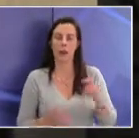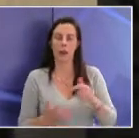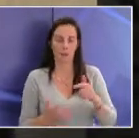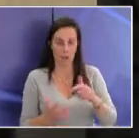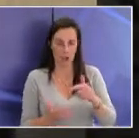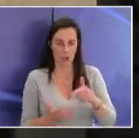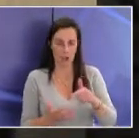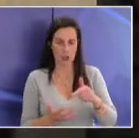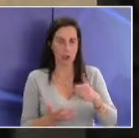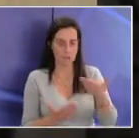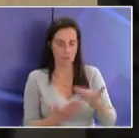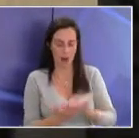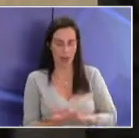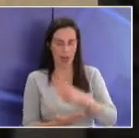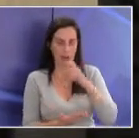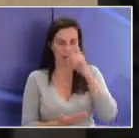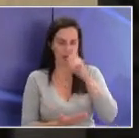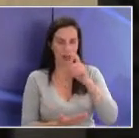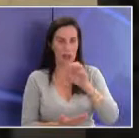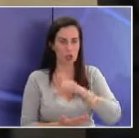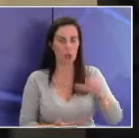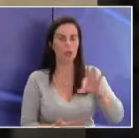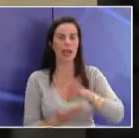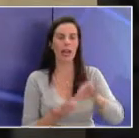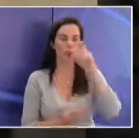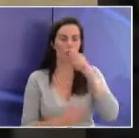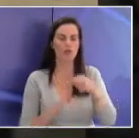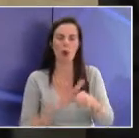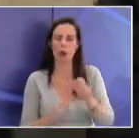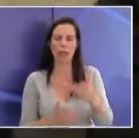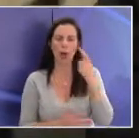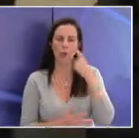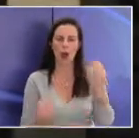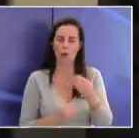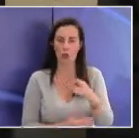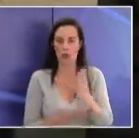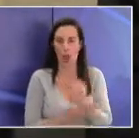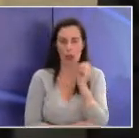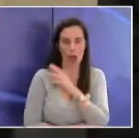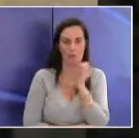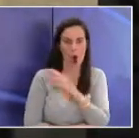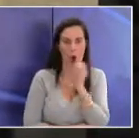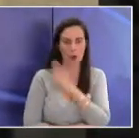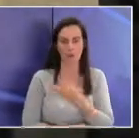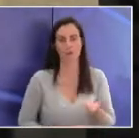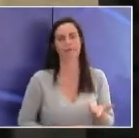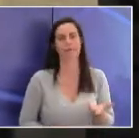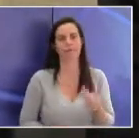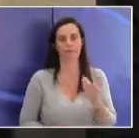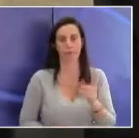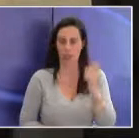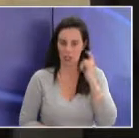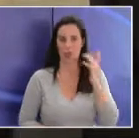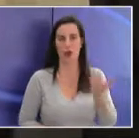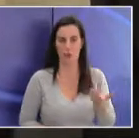שוחד. איך את רואה את זה? את יודעת, את ממונה על המשרד הזה, אז מצד אחד יש פה הדלפות שהן, יודעת,